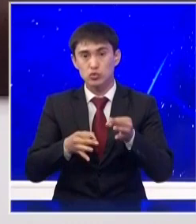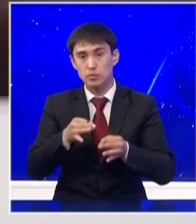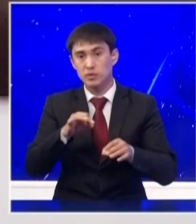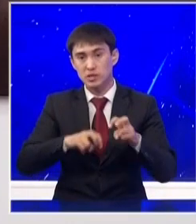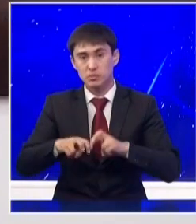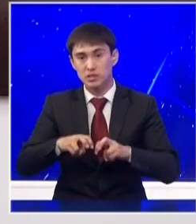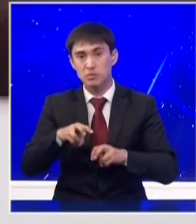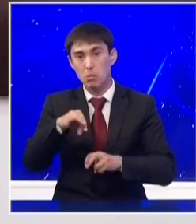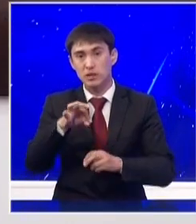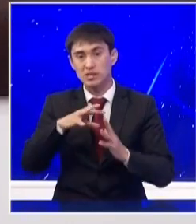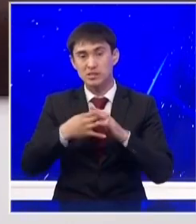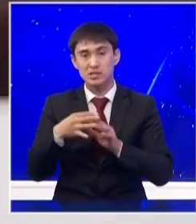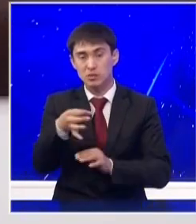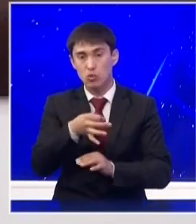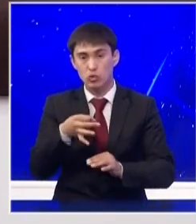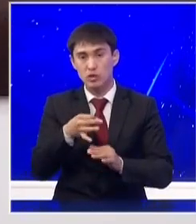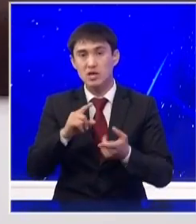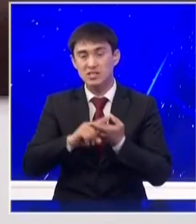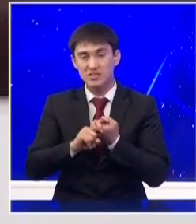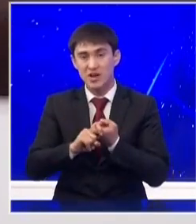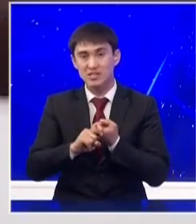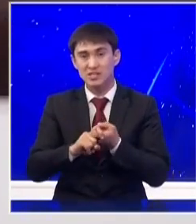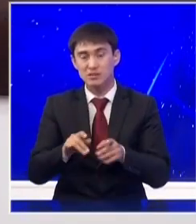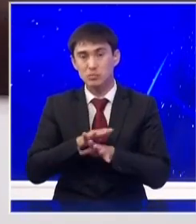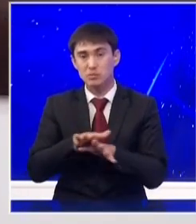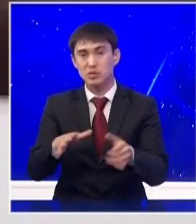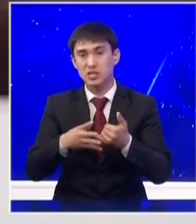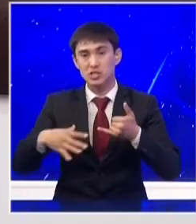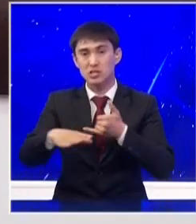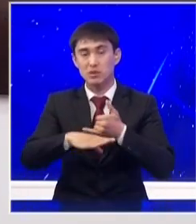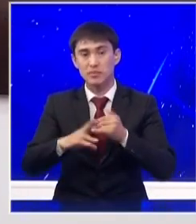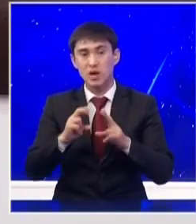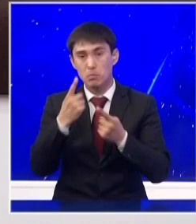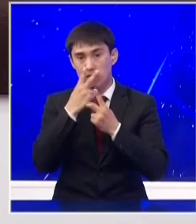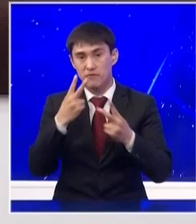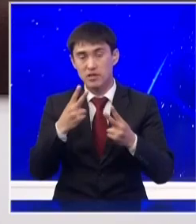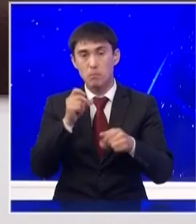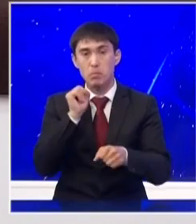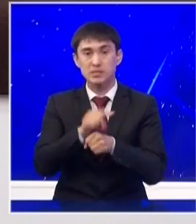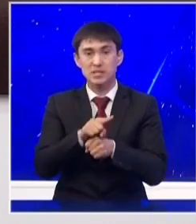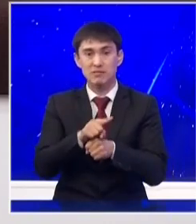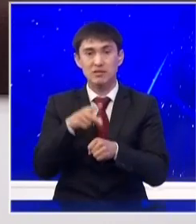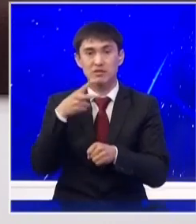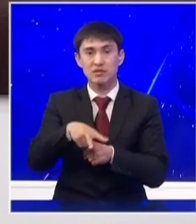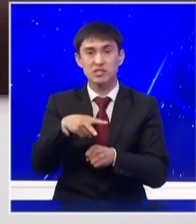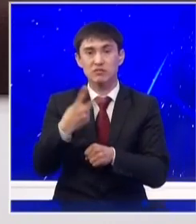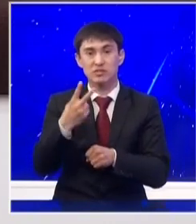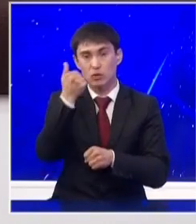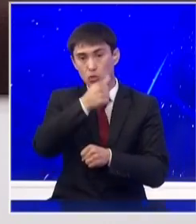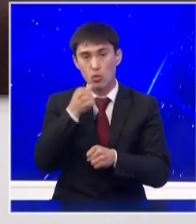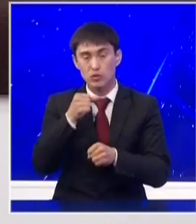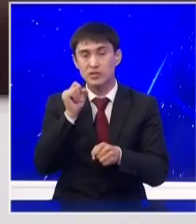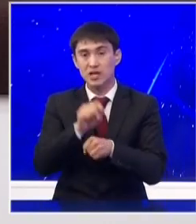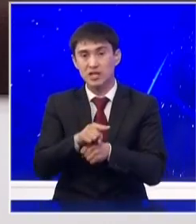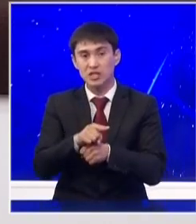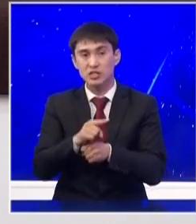разбирательство в мотайском сельском округе связанные с распределением земель как мы видим поставленный на 2022 год